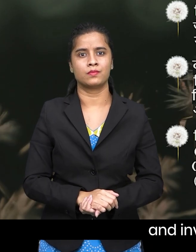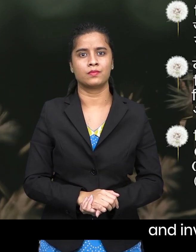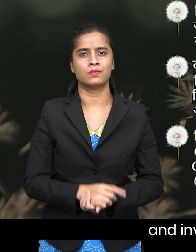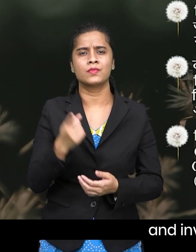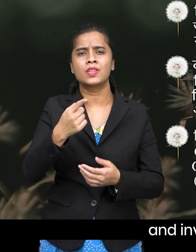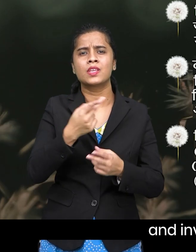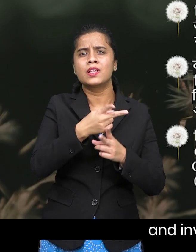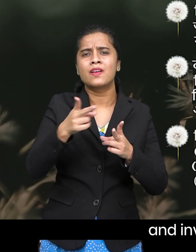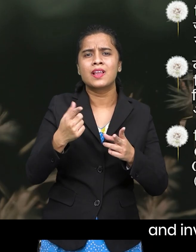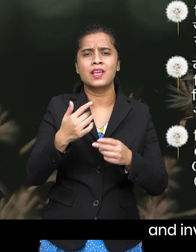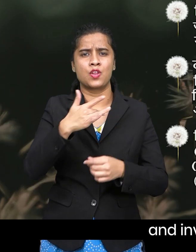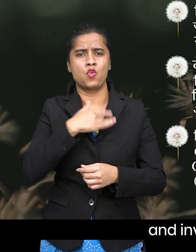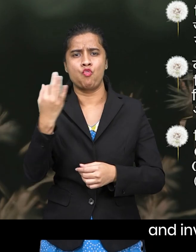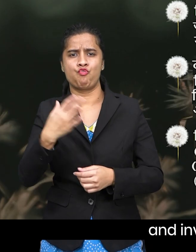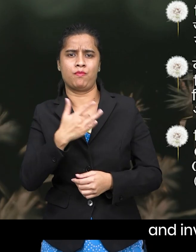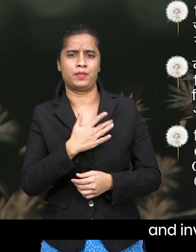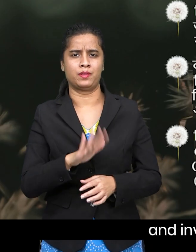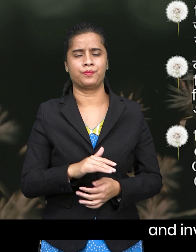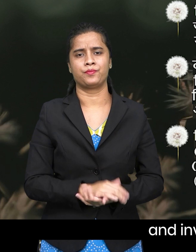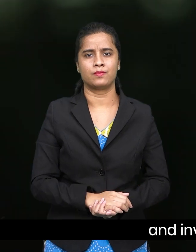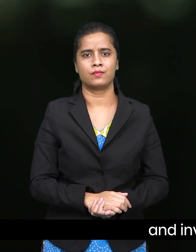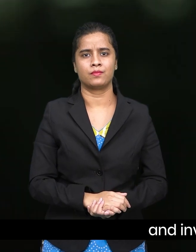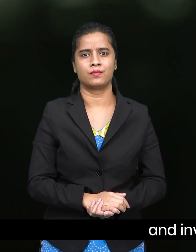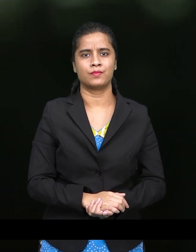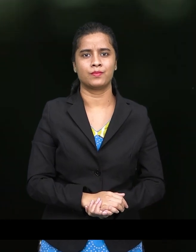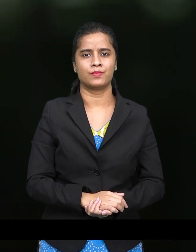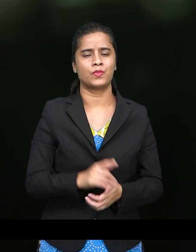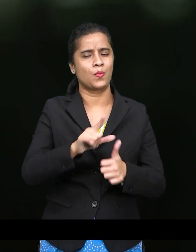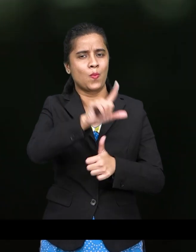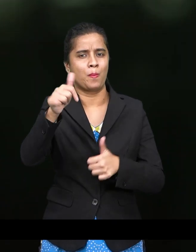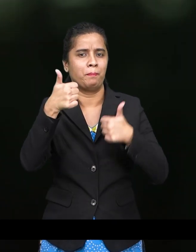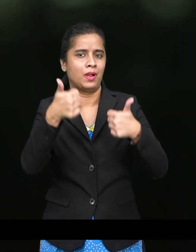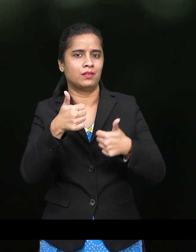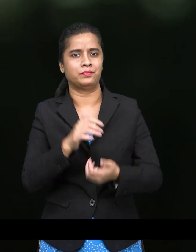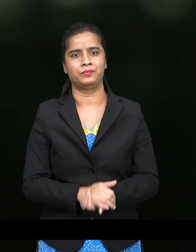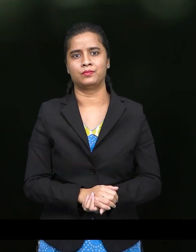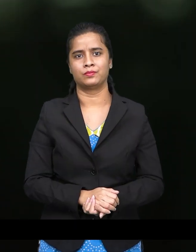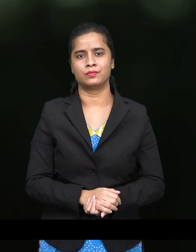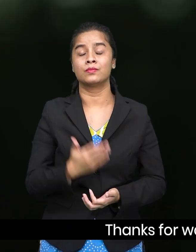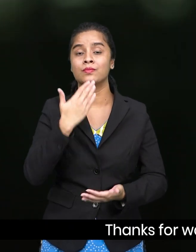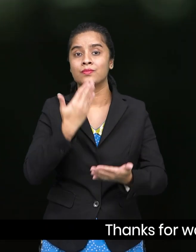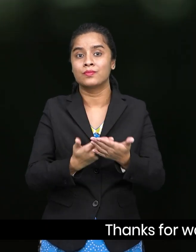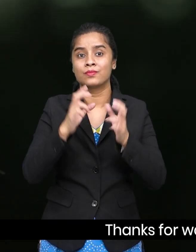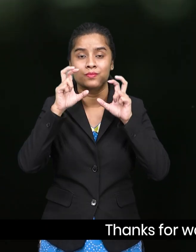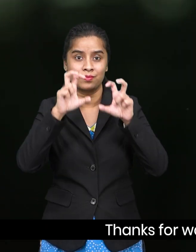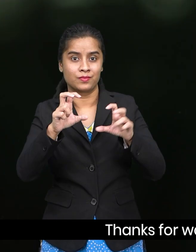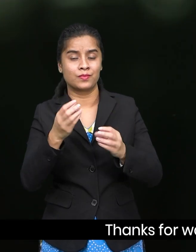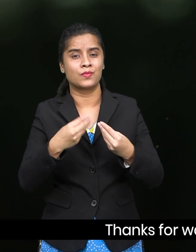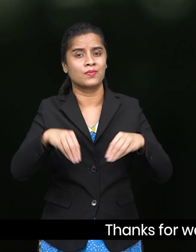दुसऱ्या ठिकाणी नेले जाते जेणेकरून त्यांना वाढण्यास योग्य परिस्थिती मिळेल. याला बिया पसरवणे, बीज प्रसार